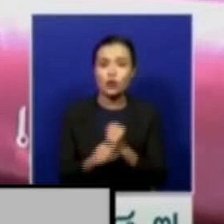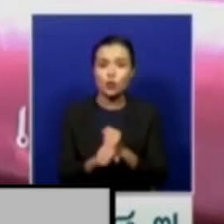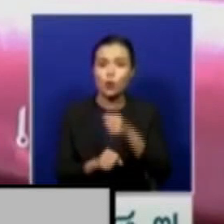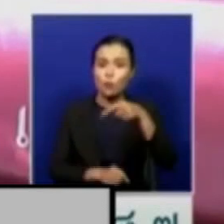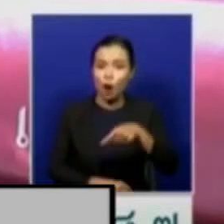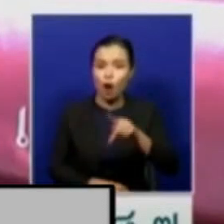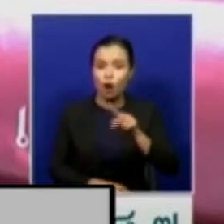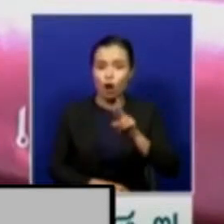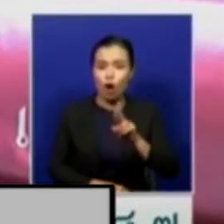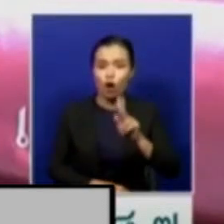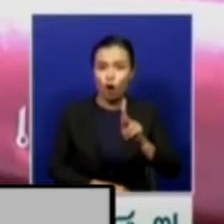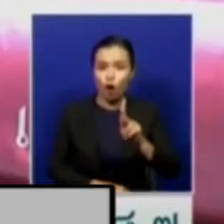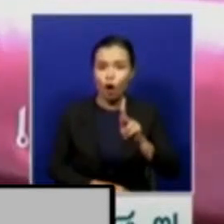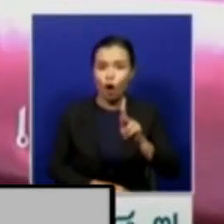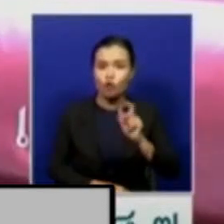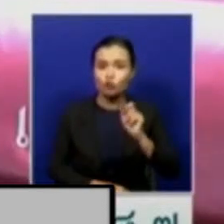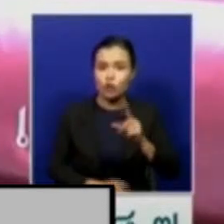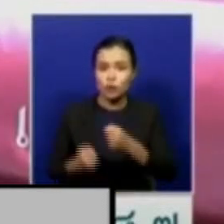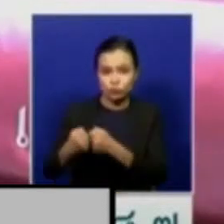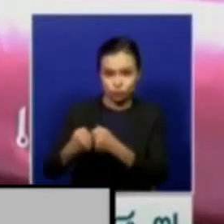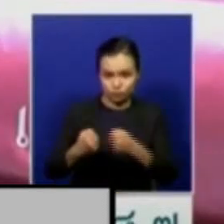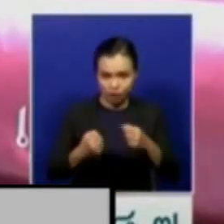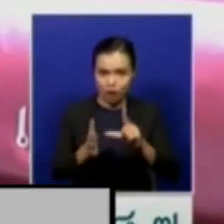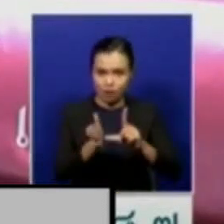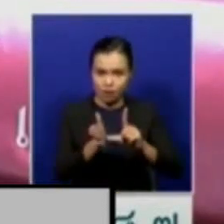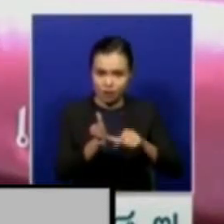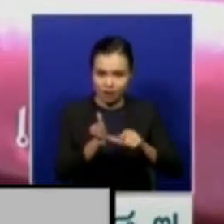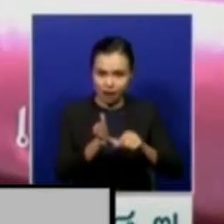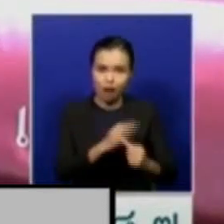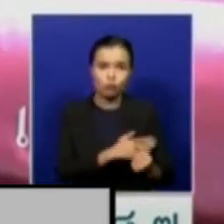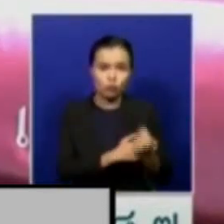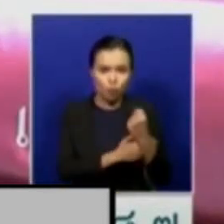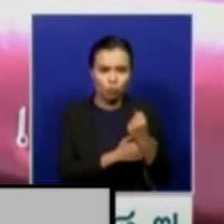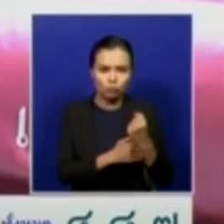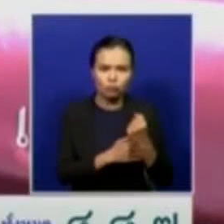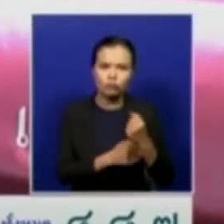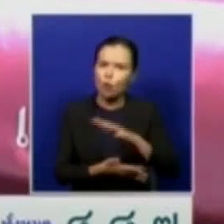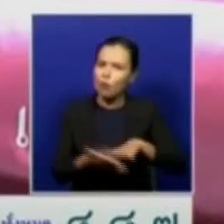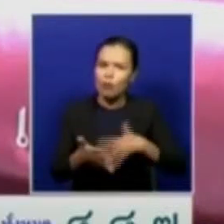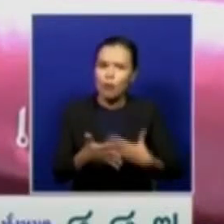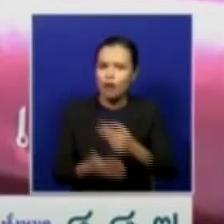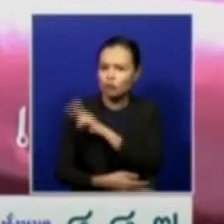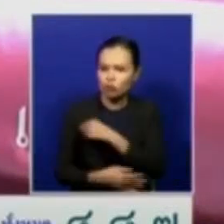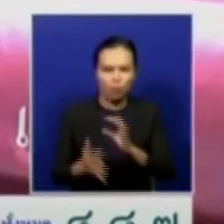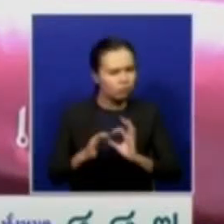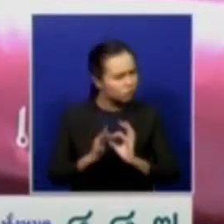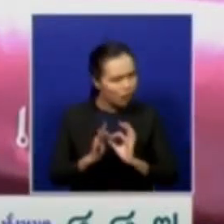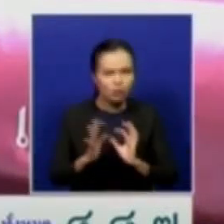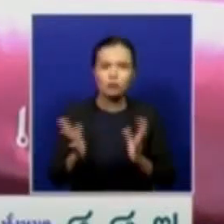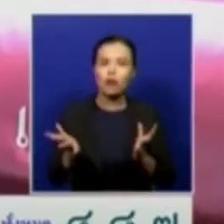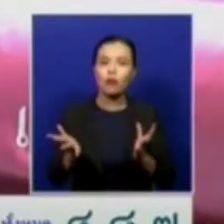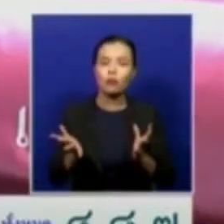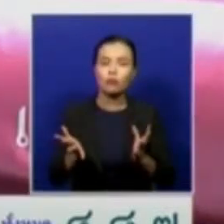ไปเป็นเลขาธิการสภาความมั่นคงแห่งชาติครับซึ่งเขาไม่ได้มีความเกี่ยวข้องกับมาตรการทางสาธารณสุขเลยแม้แต่น้อยน